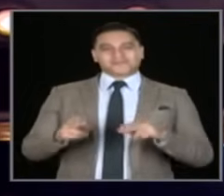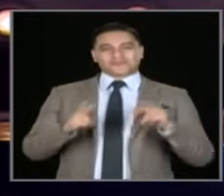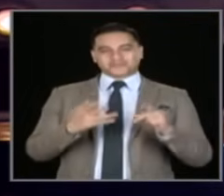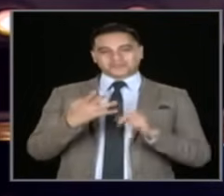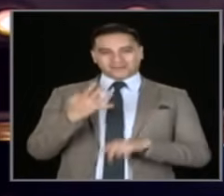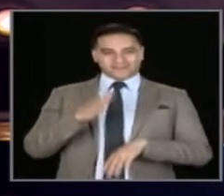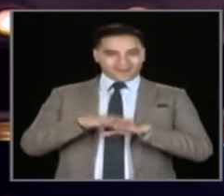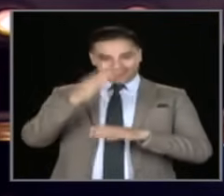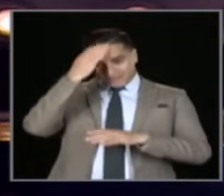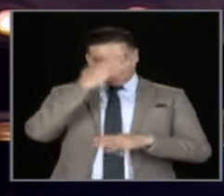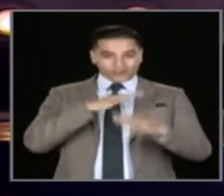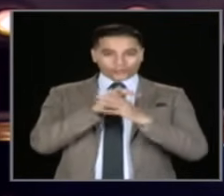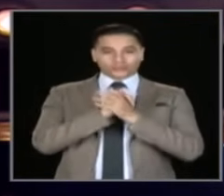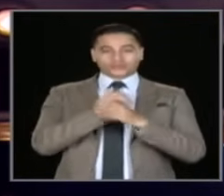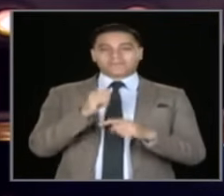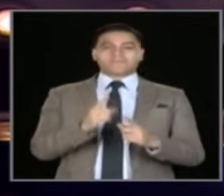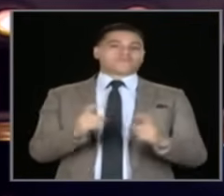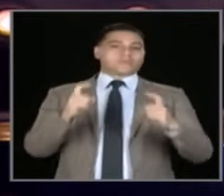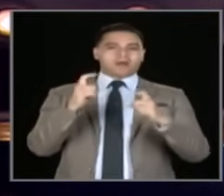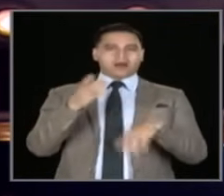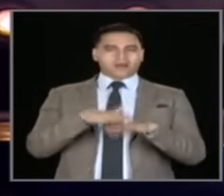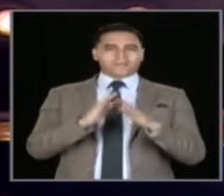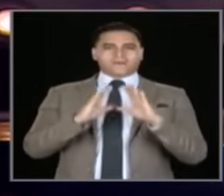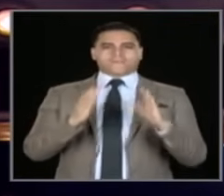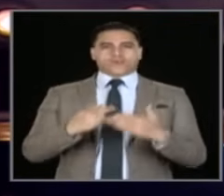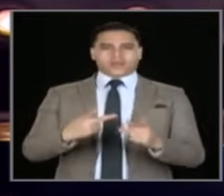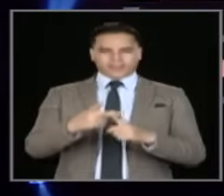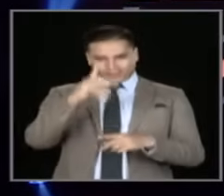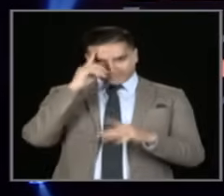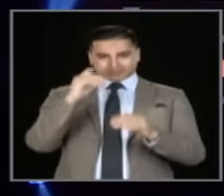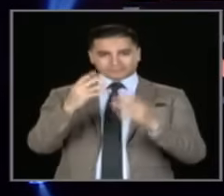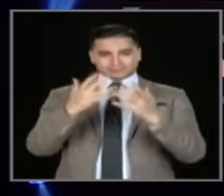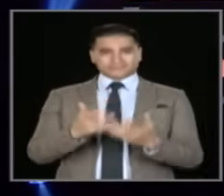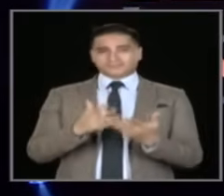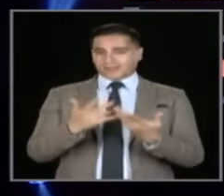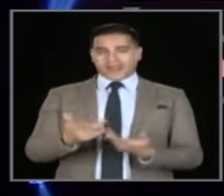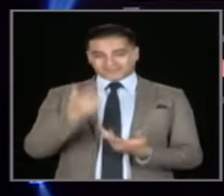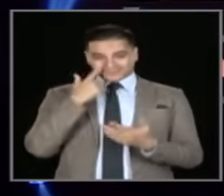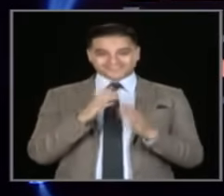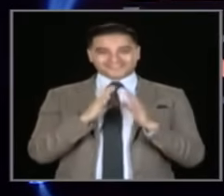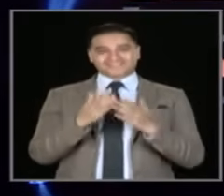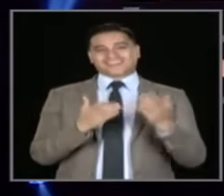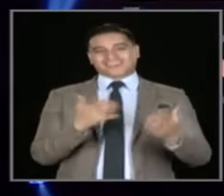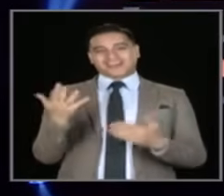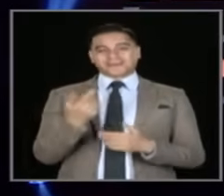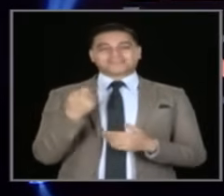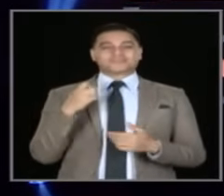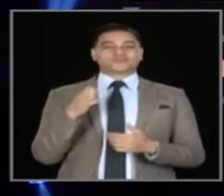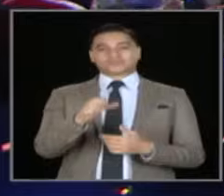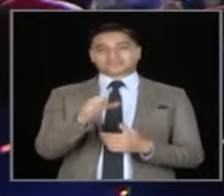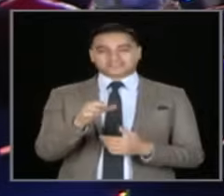الموسم الرابع عبقرة الأصحاب ومباراة في المجموعة الثانية، وحفكركم بالنتيجة. فالنسيا متقدمين